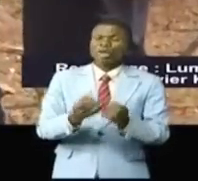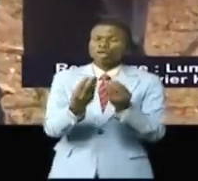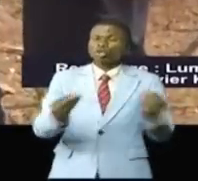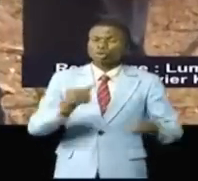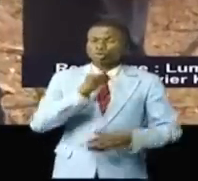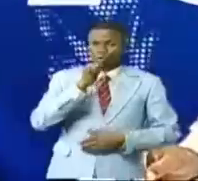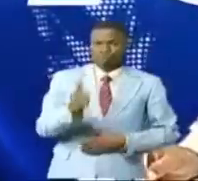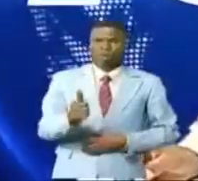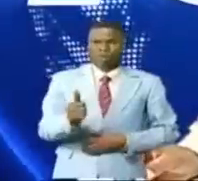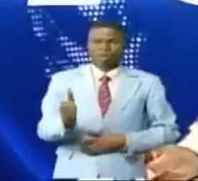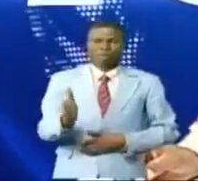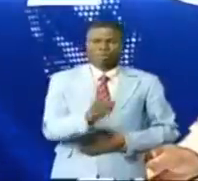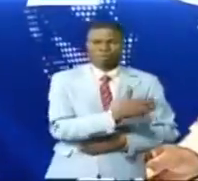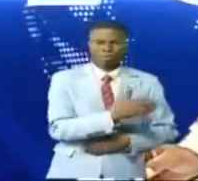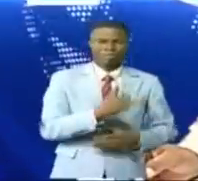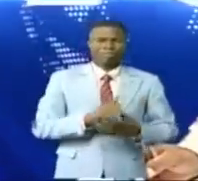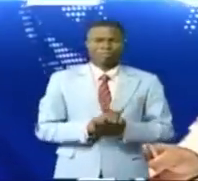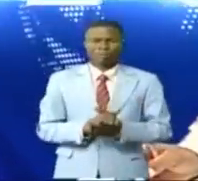prise.